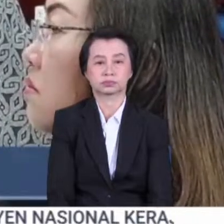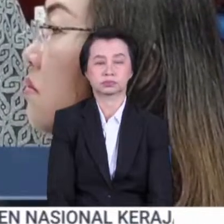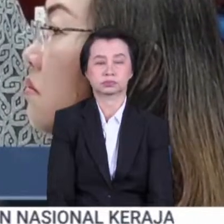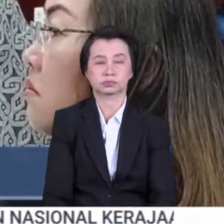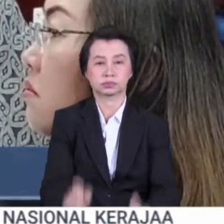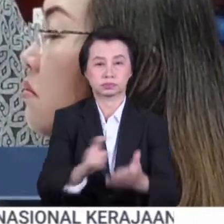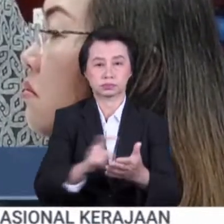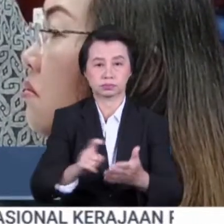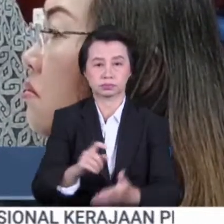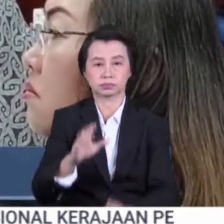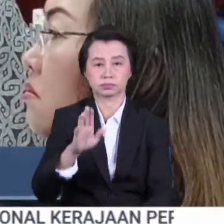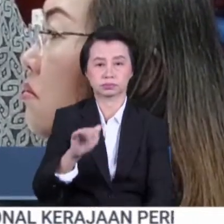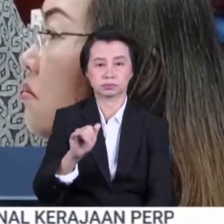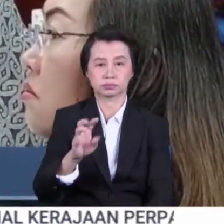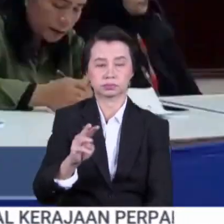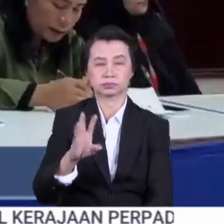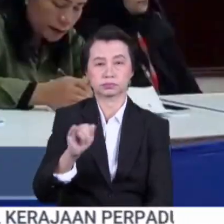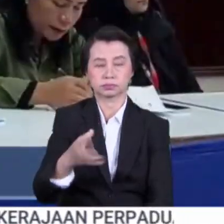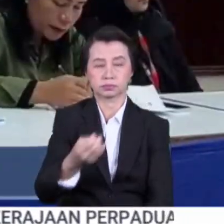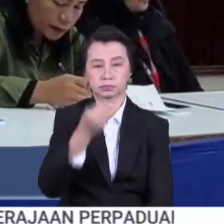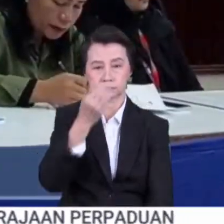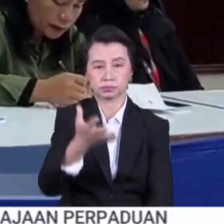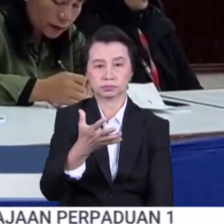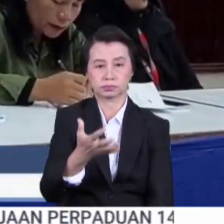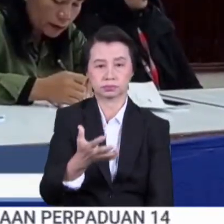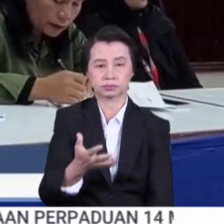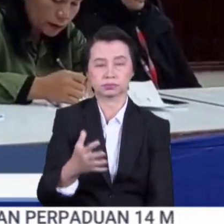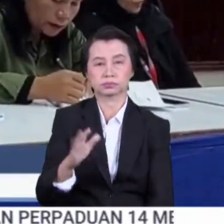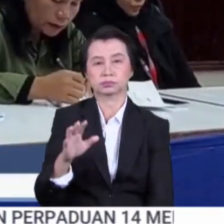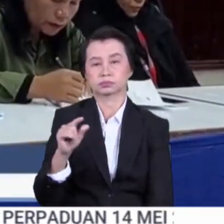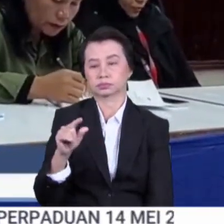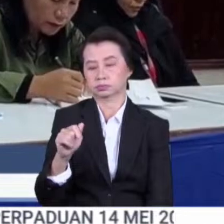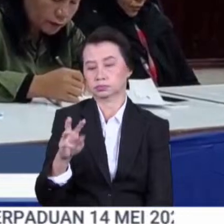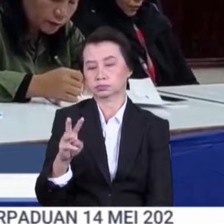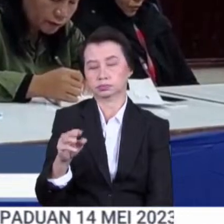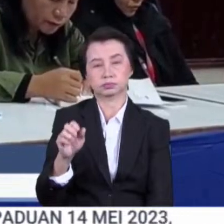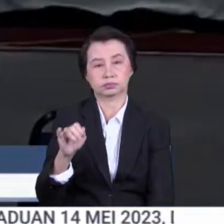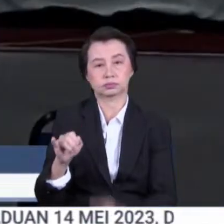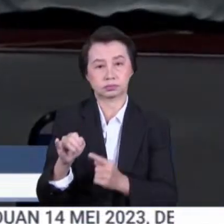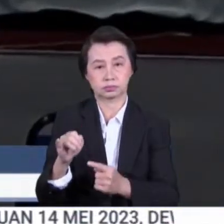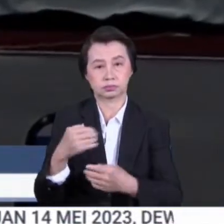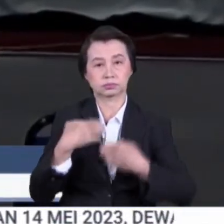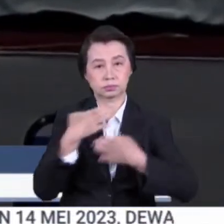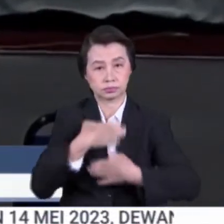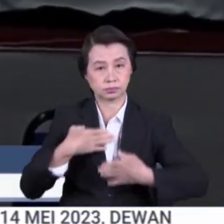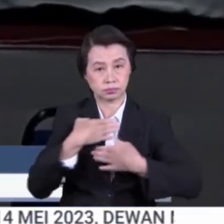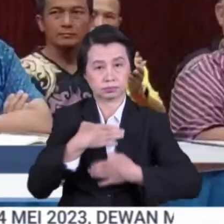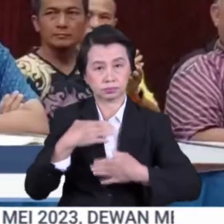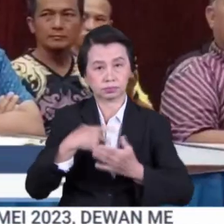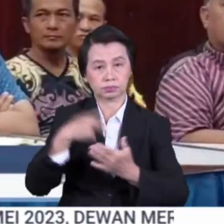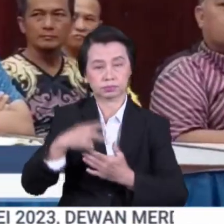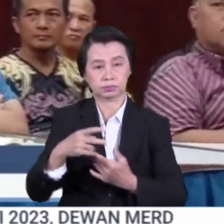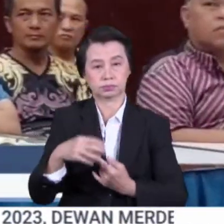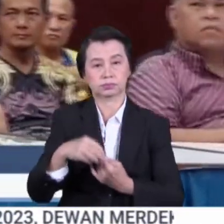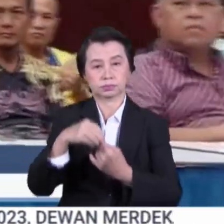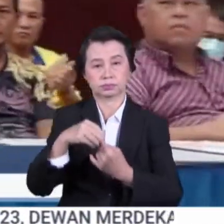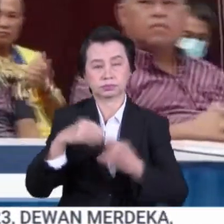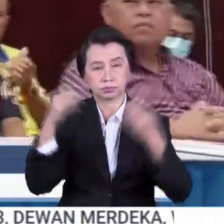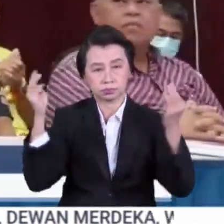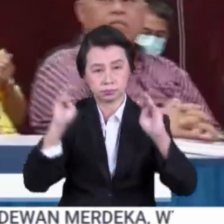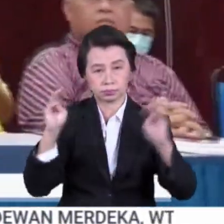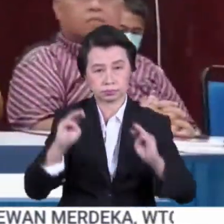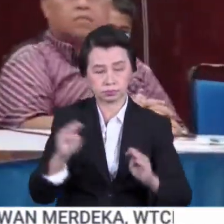Penerbit Berami Gawai Bana Jimbat memberitahu Berami Gawai merupakan program berbentuk hiburan dan program khas musim perayaan